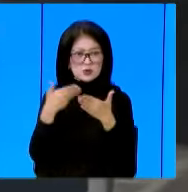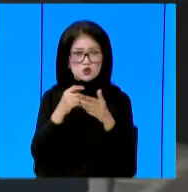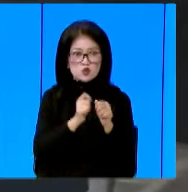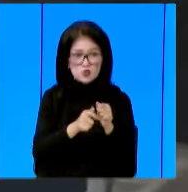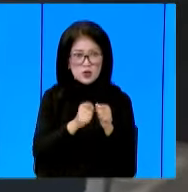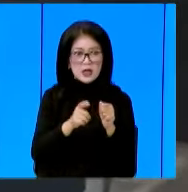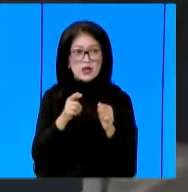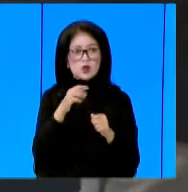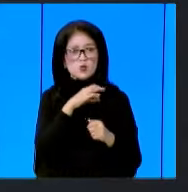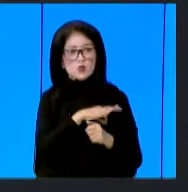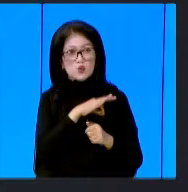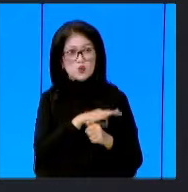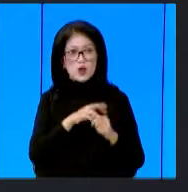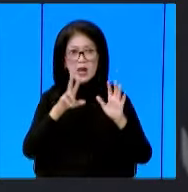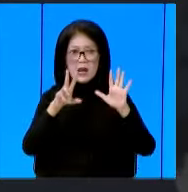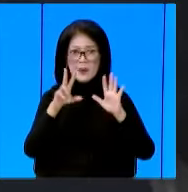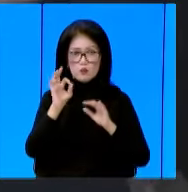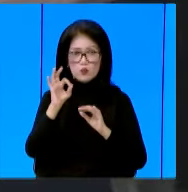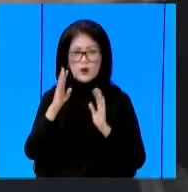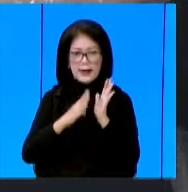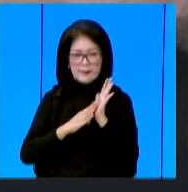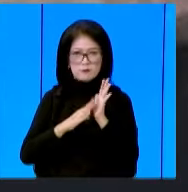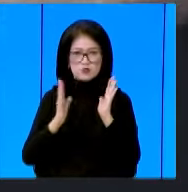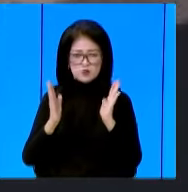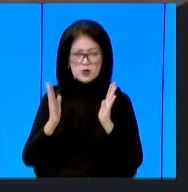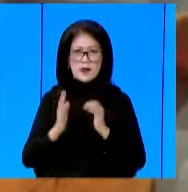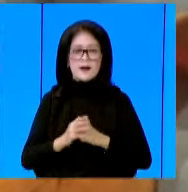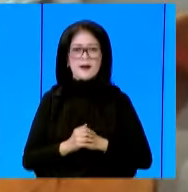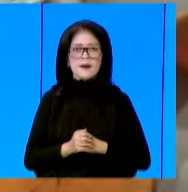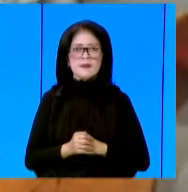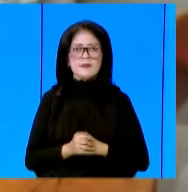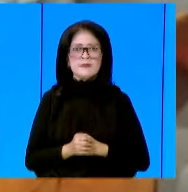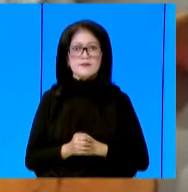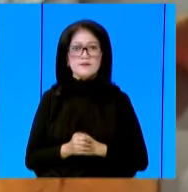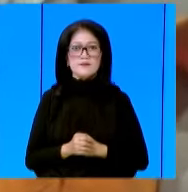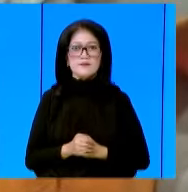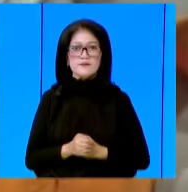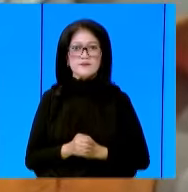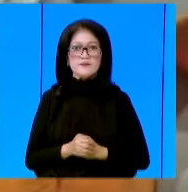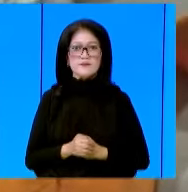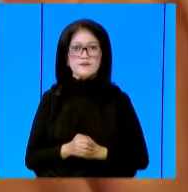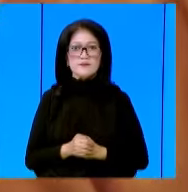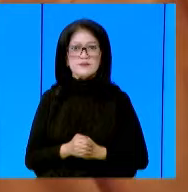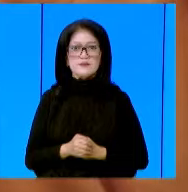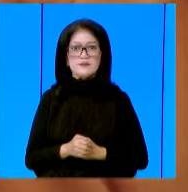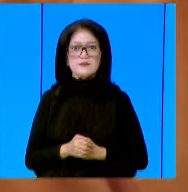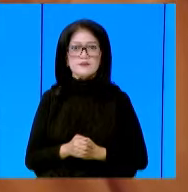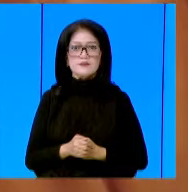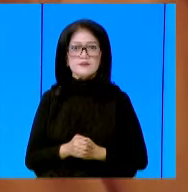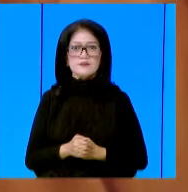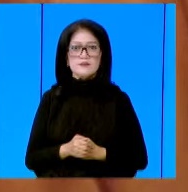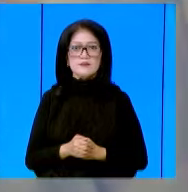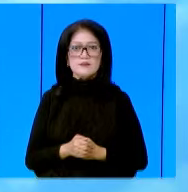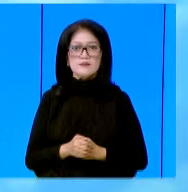ini telah meraup omset 80 miliar rupiah. Tim Liputan iNews melaporkan.